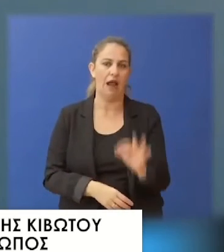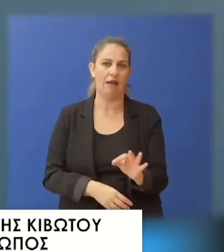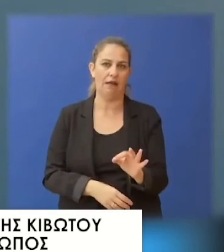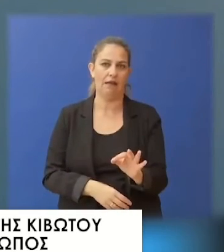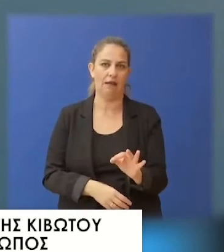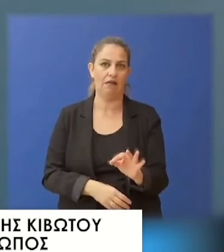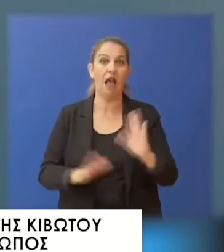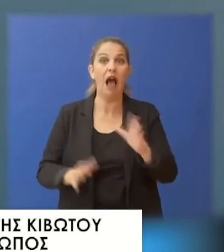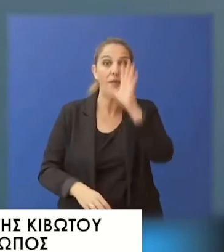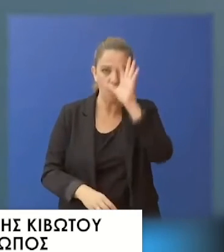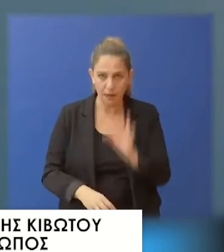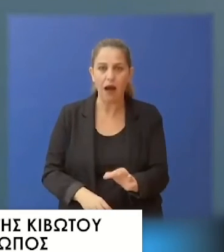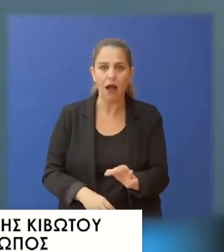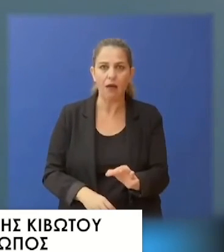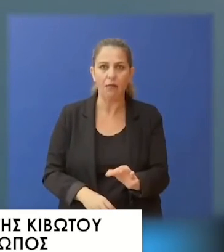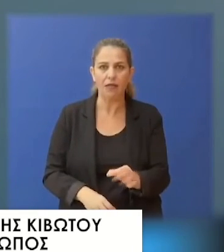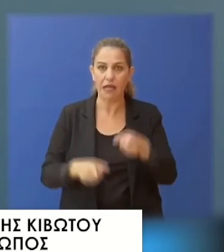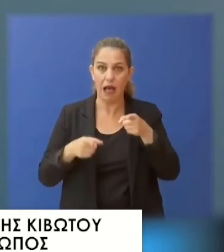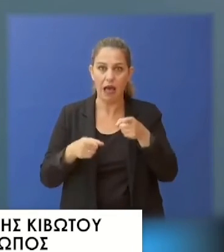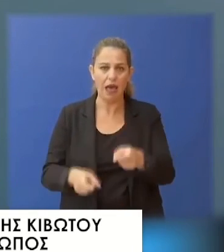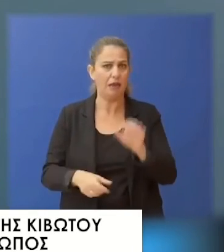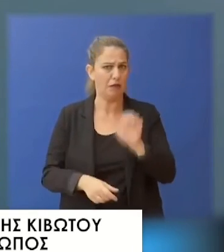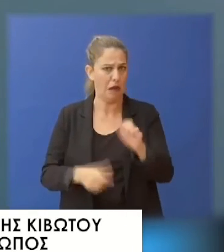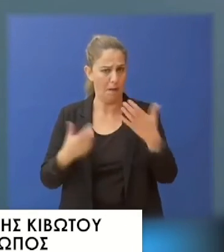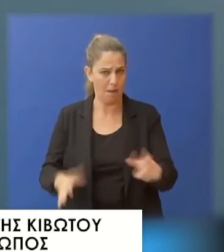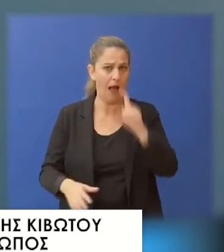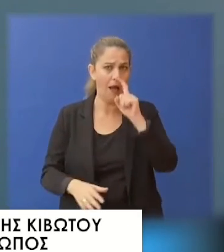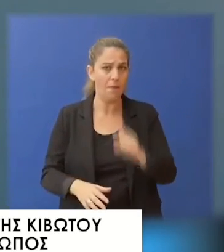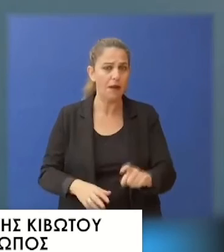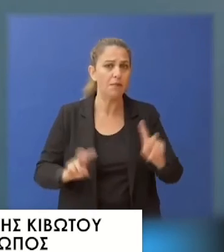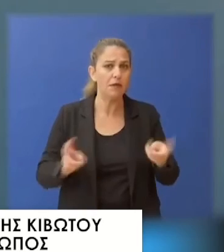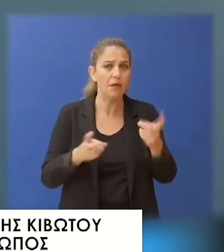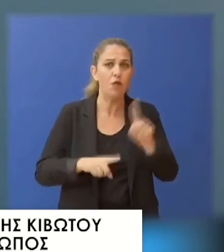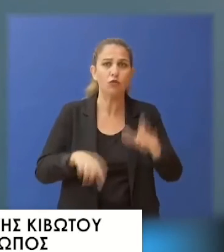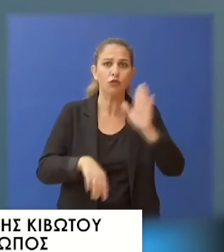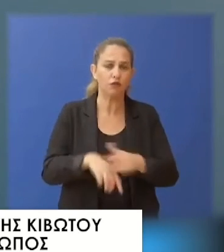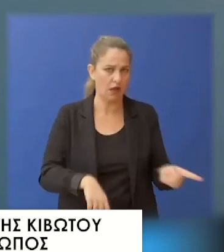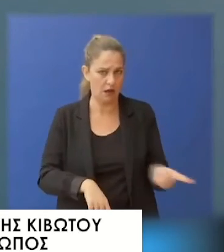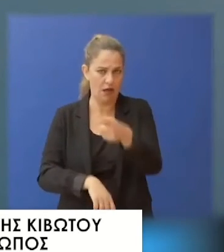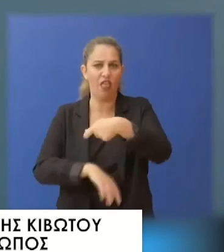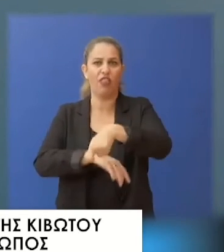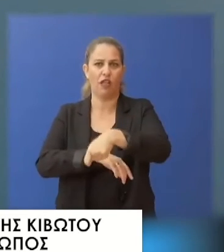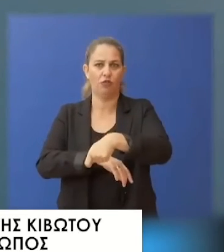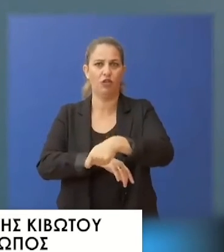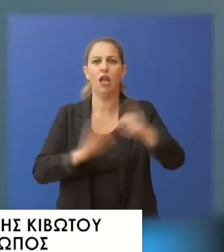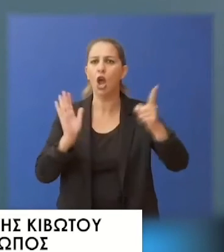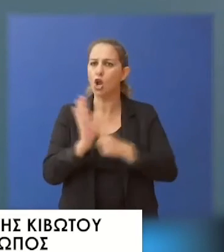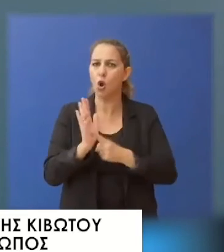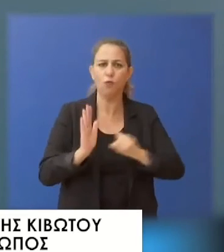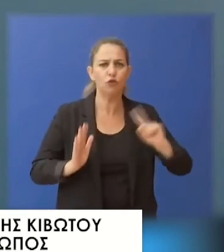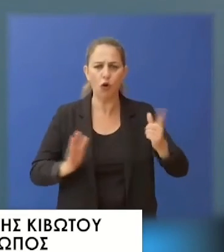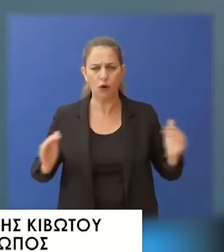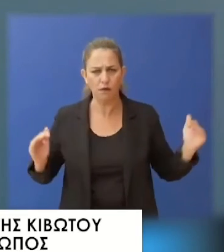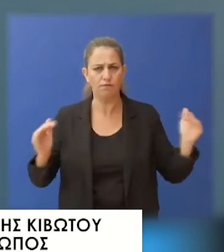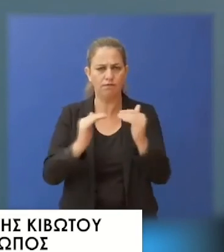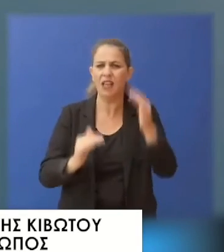εφόσον υπάρχουν εγκληματικές πράξεις, οι υπαίτιοι να οδηγηθούν στη δικαιοσύνη. Ο νόμος ισχύει για όλους, χωρίς εξαιρέσεις, θέλω να το ξεκαθαρίσω